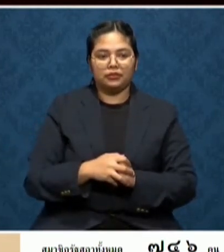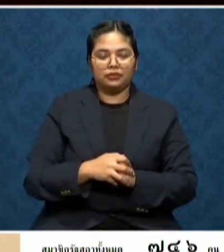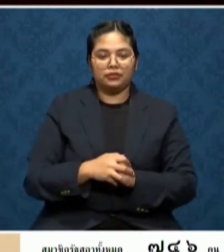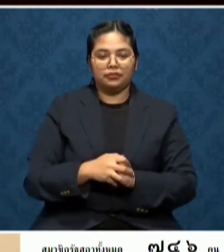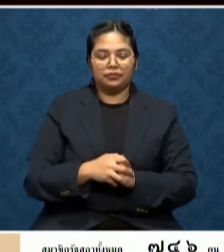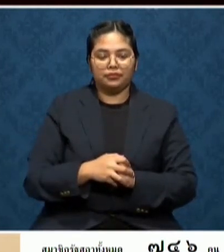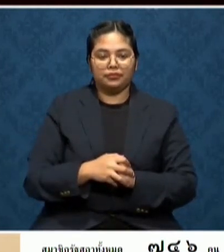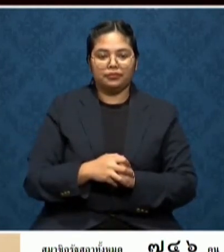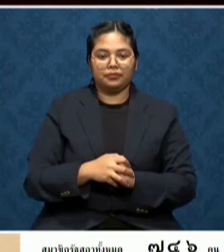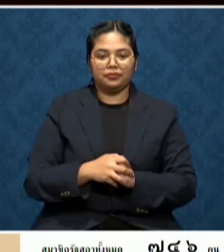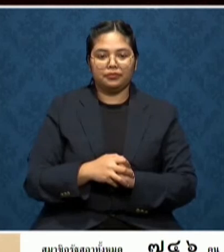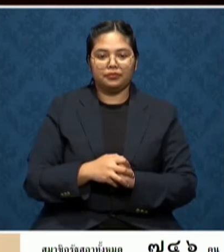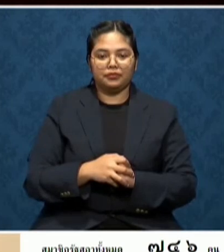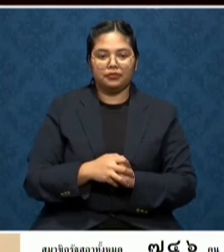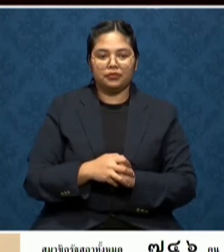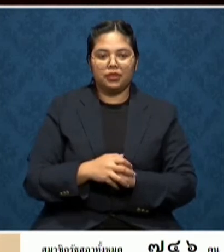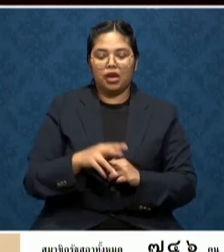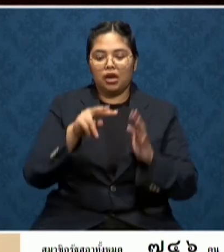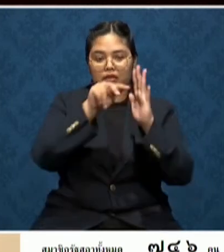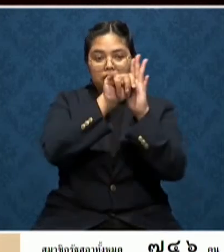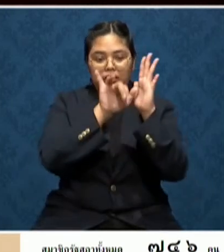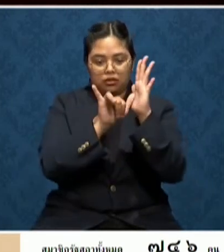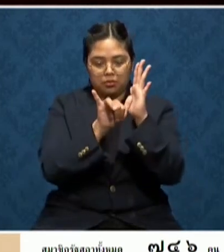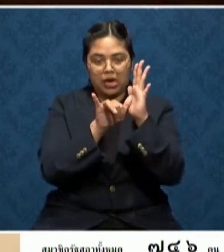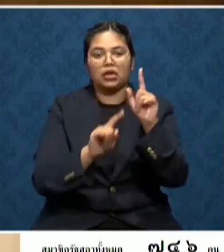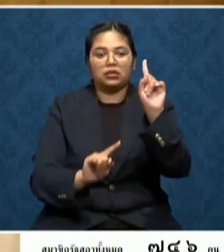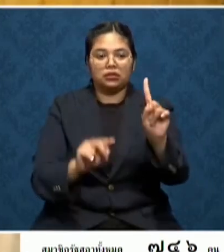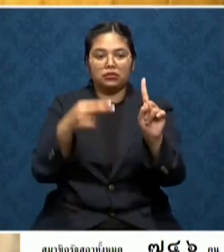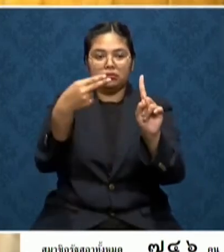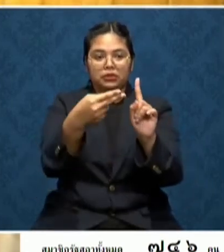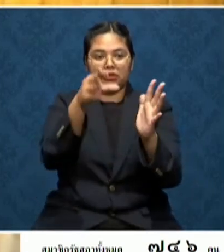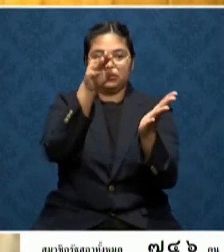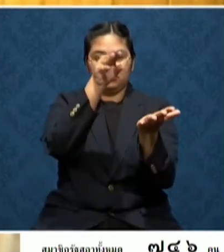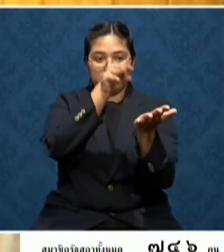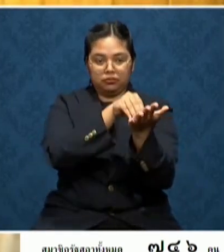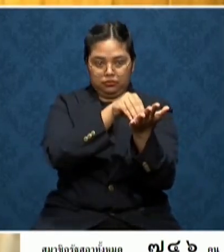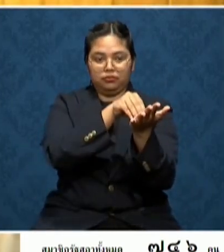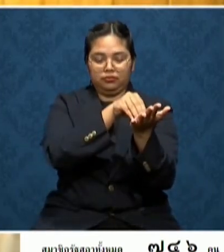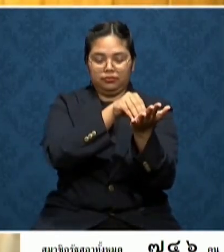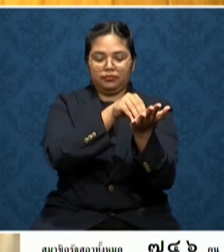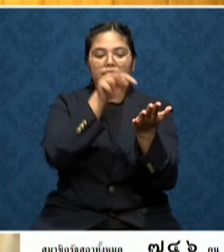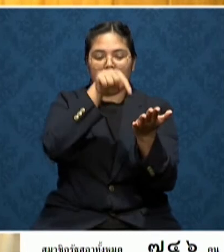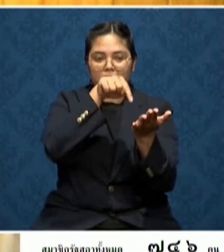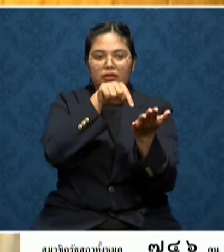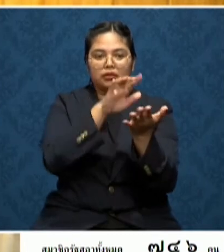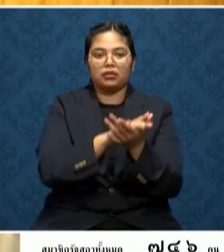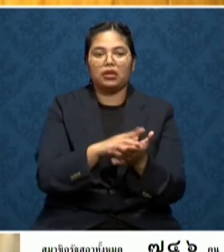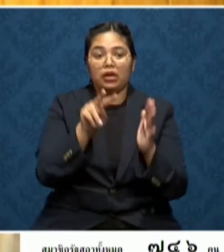คำถามครับนโยบายเติมเงิน 10,000บาทผ่าน DigitalWireless